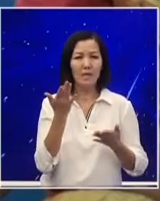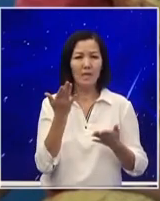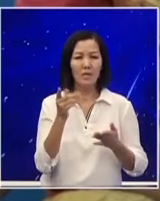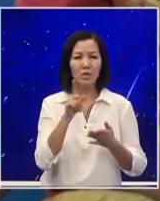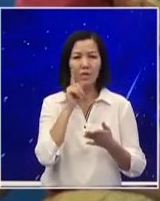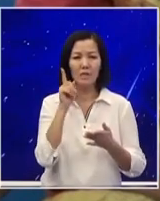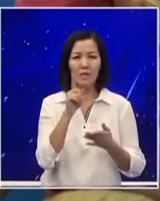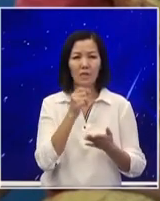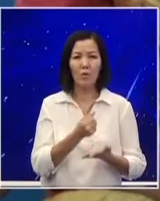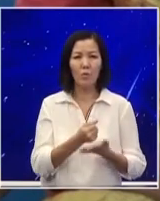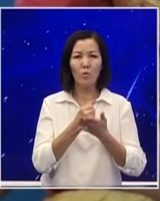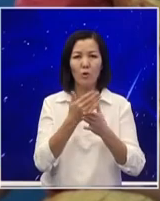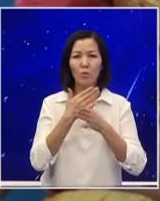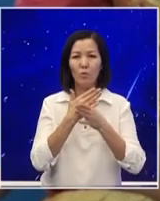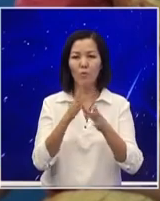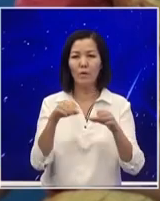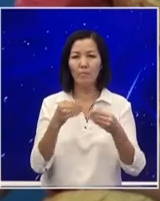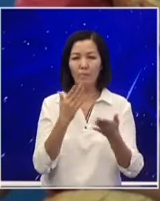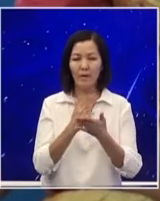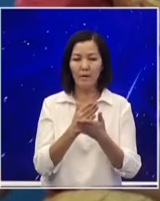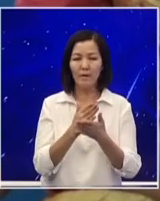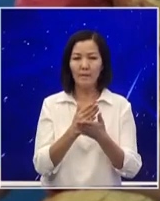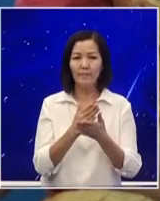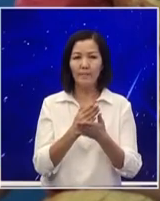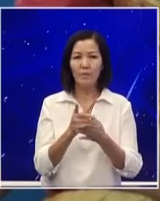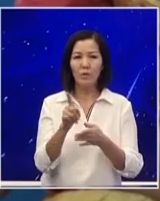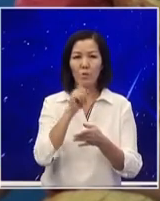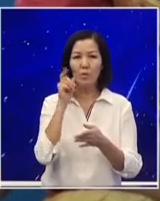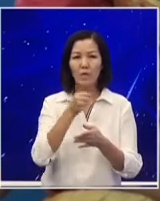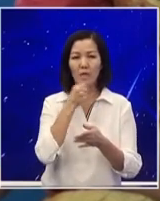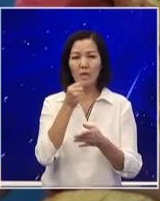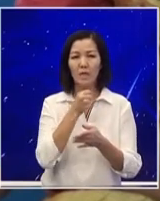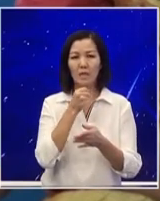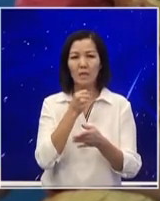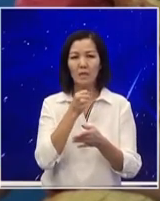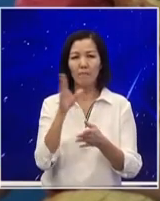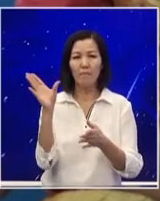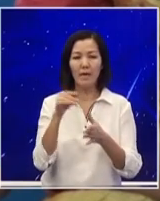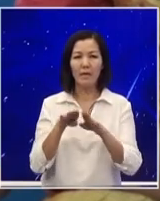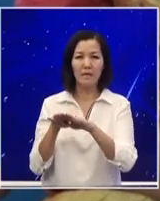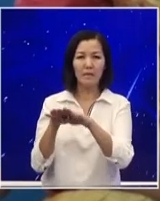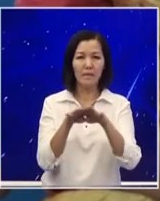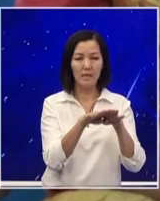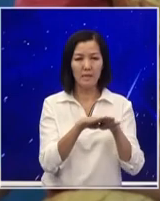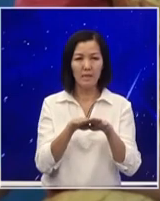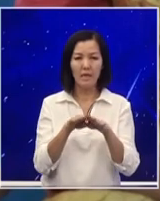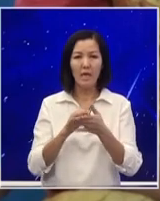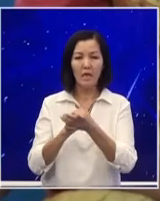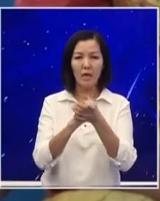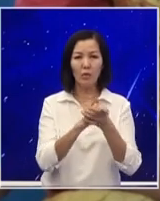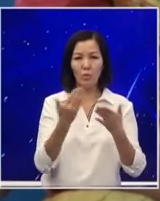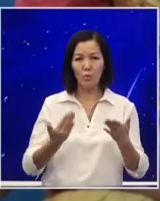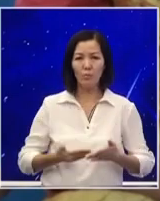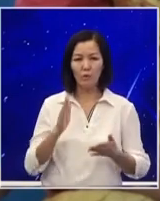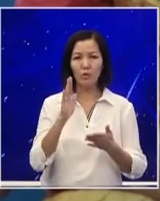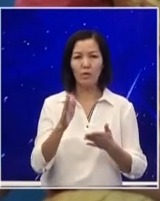біздің Қазақстанымызда жастарды болсын, үлкен кісілерді болсын, ешқашан ешкім бөлмейтін. Оны біз бәріміз білеміз. Біздің